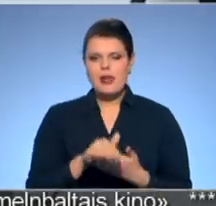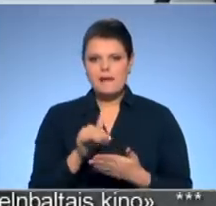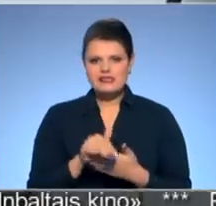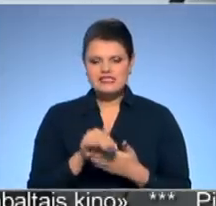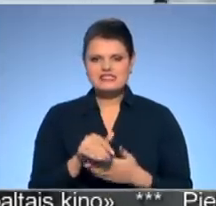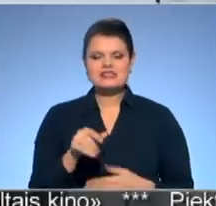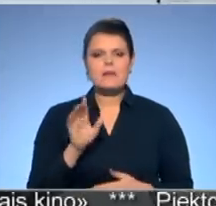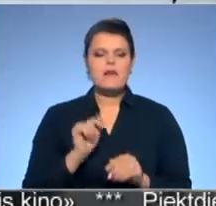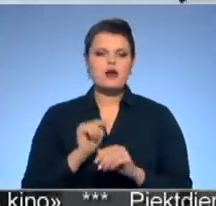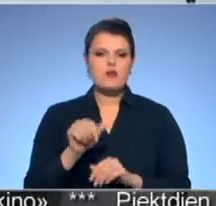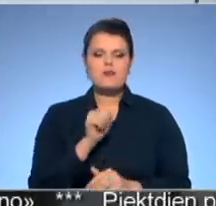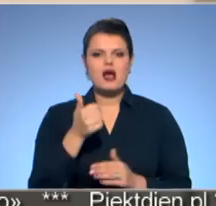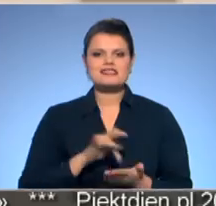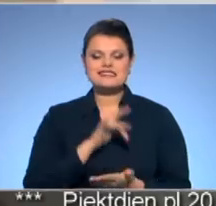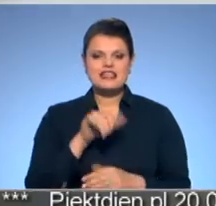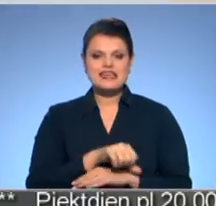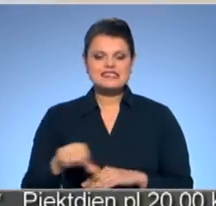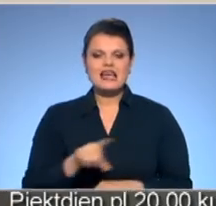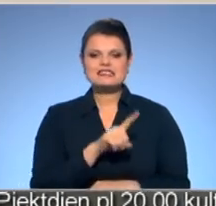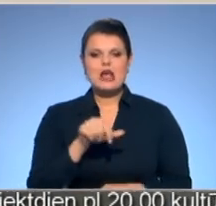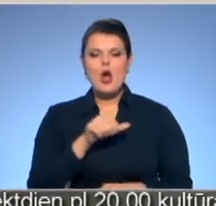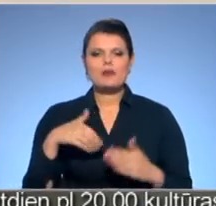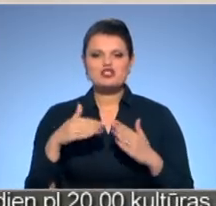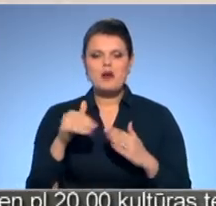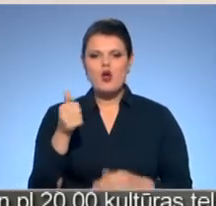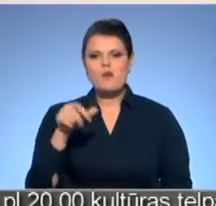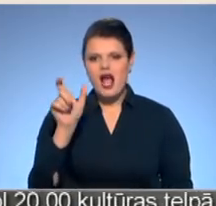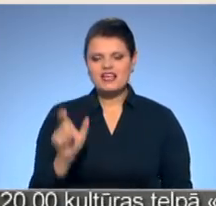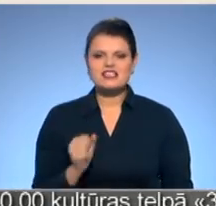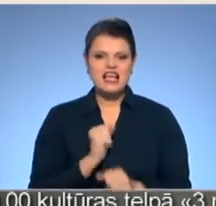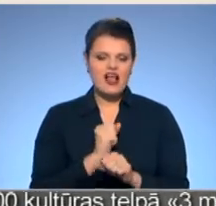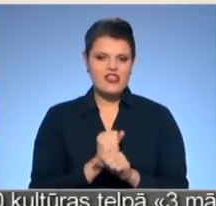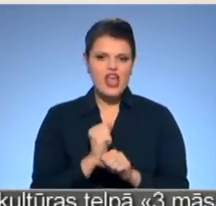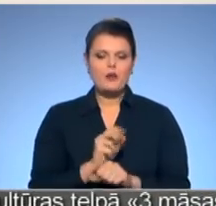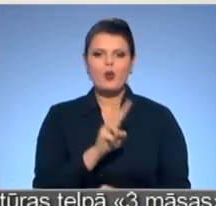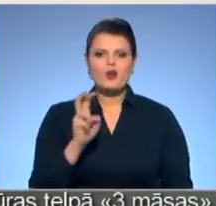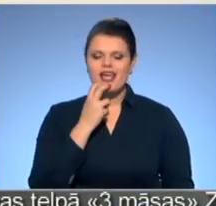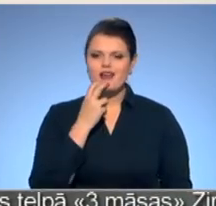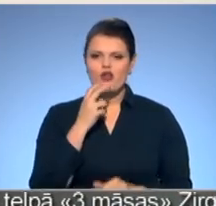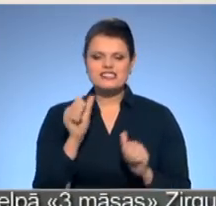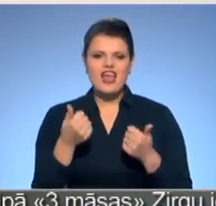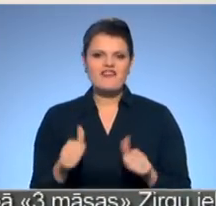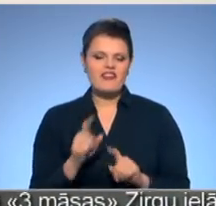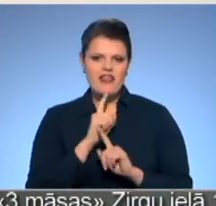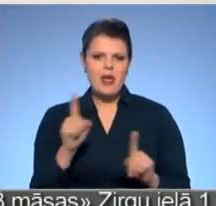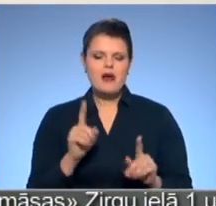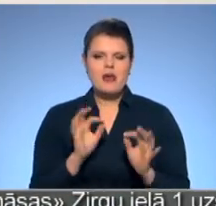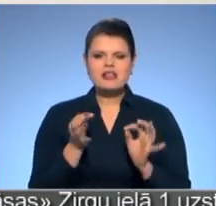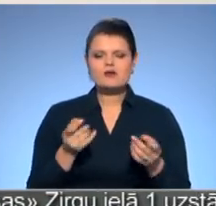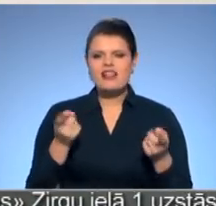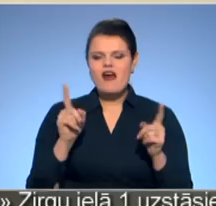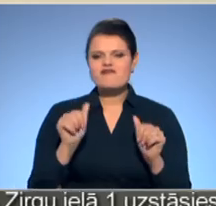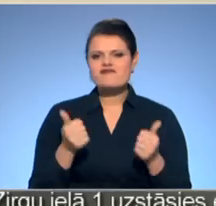jau pārkāpjot mākslas centra slieksni, ir pašmāja mākslinieka Kriša Salmaņa darbi, kur ironiskajā manierē nemanām trauslā